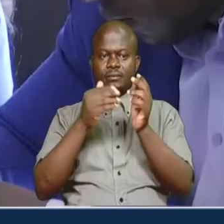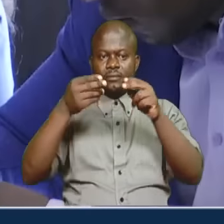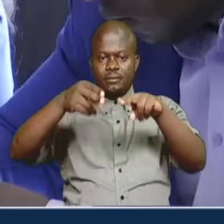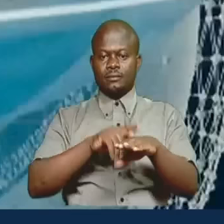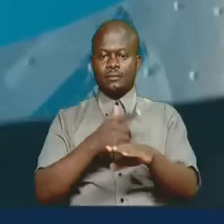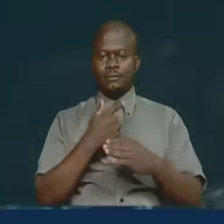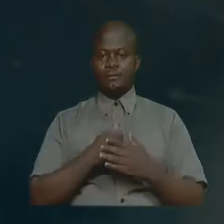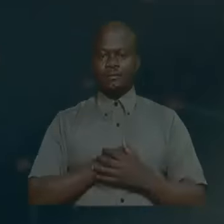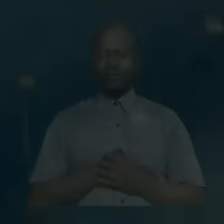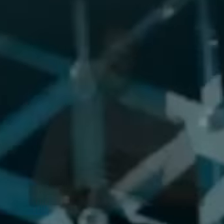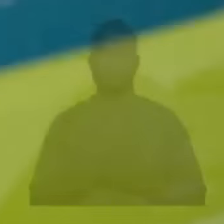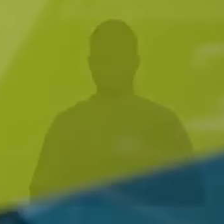ku isi.